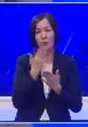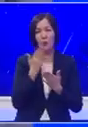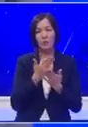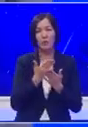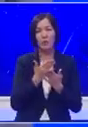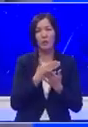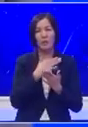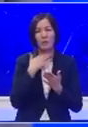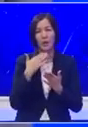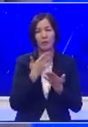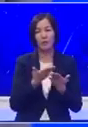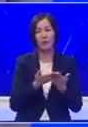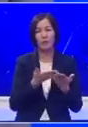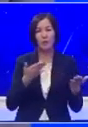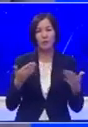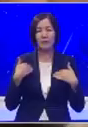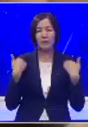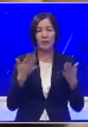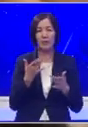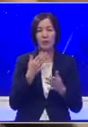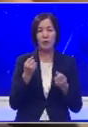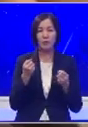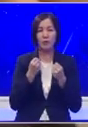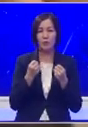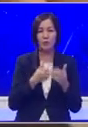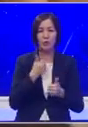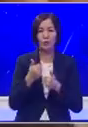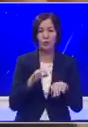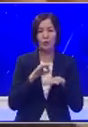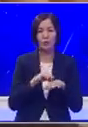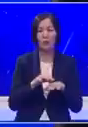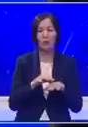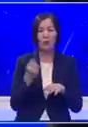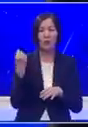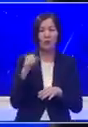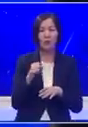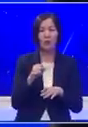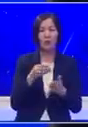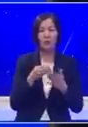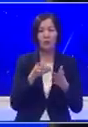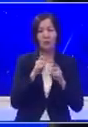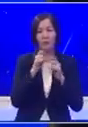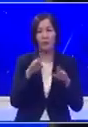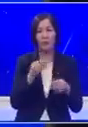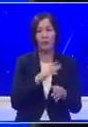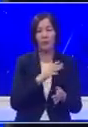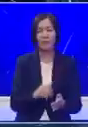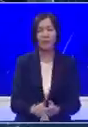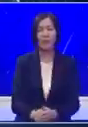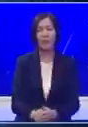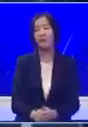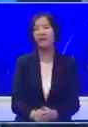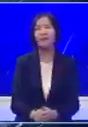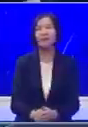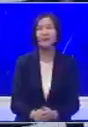сойылып, ас берілді. Артынша ұлттық спорт түрлерінен жарыстар өтті. Жеңімпаздар бағалы сыйлықтармен марапатталды.